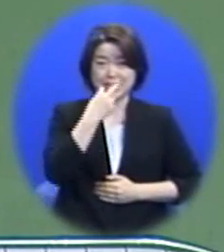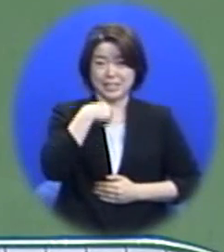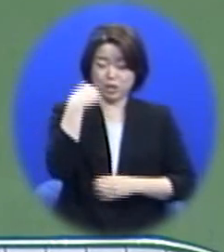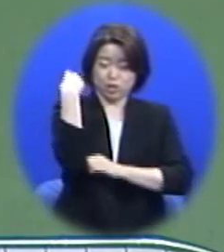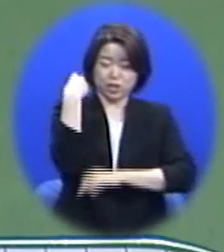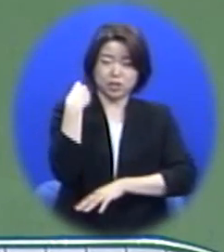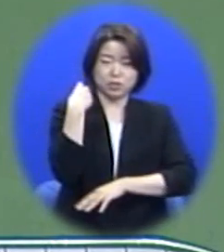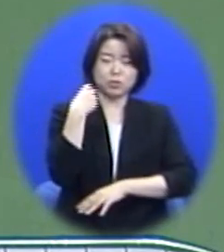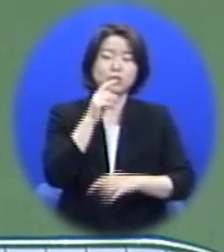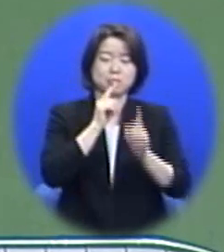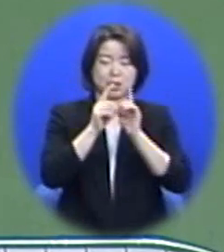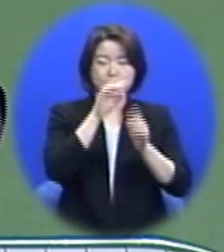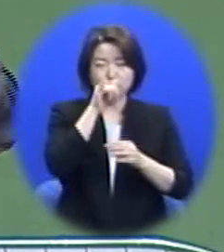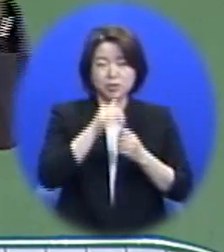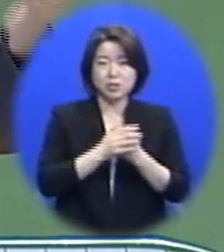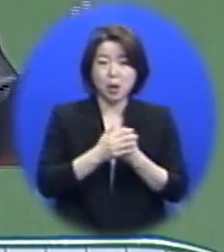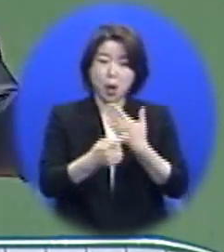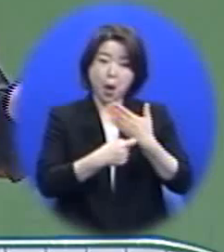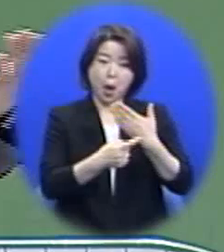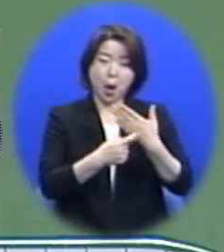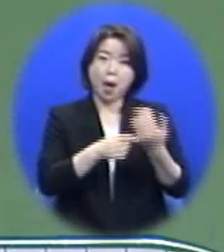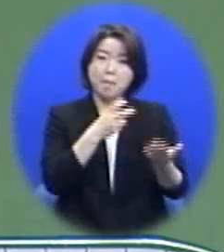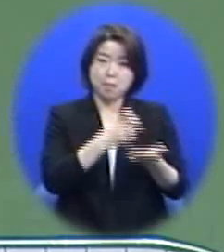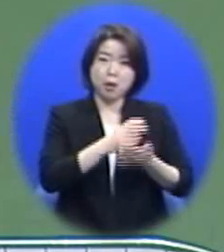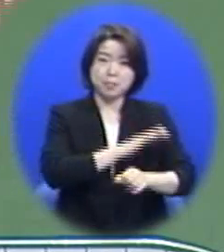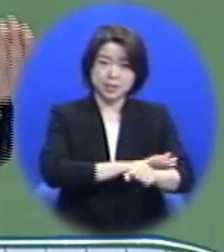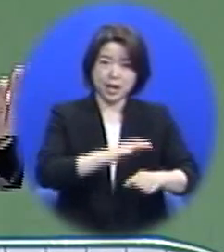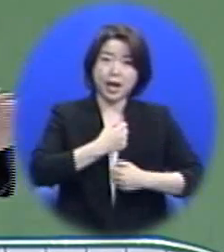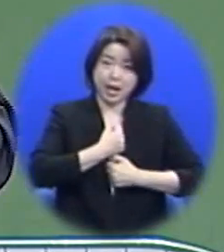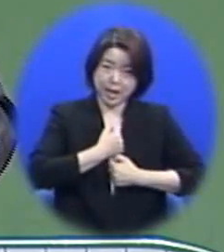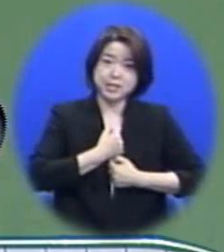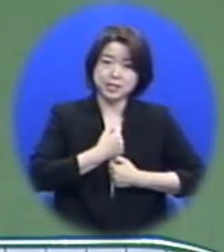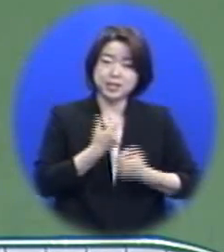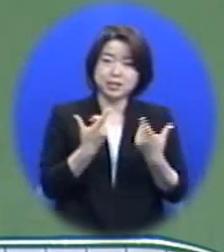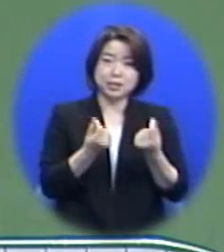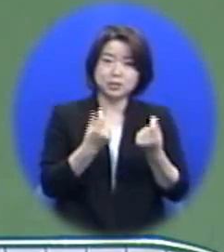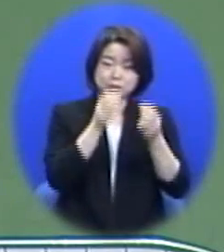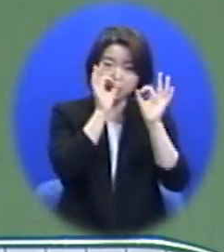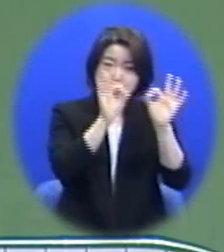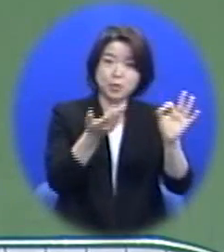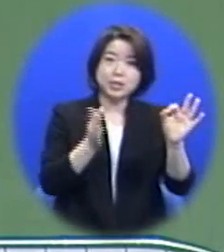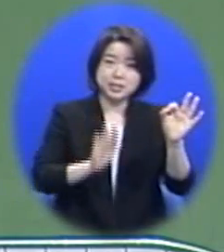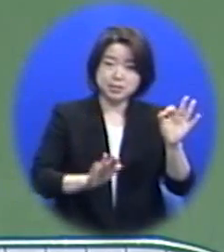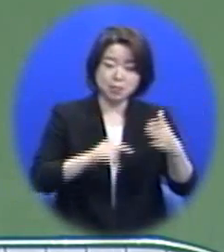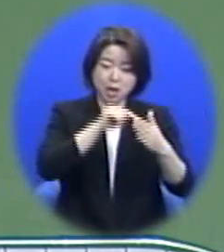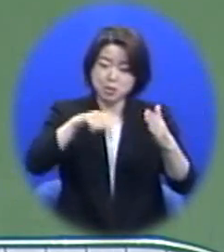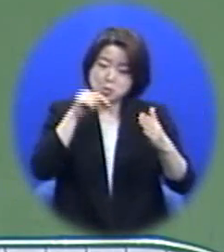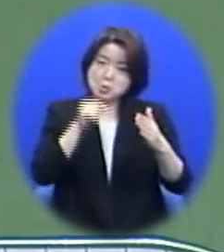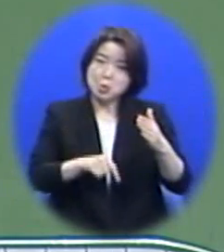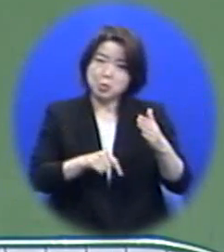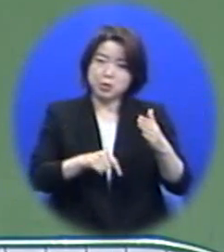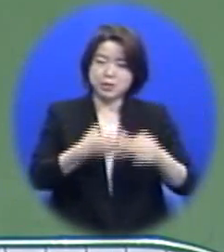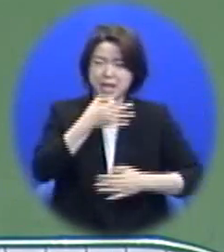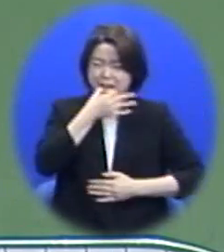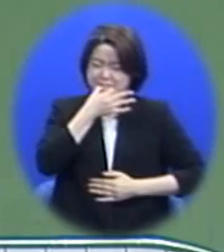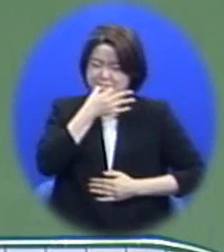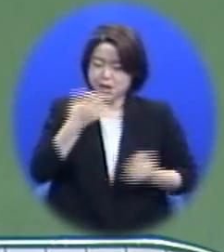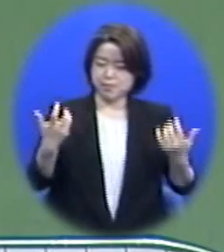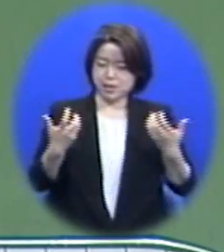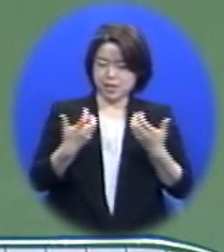겁니다 겉으로는 법을 잘 지키고 규정을 잘 지키는 거 같지만 속으로는 사실은 욕심이